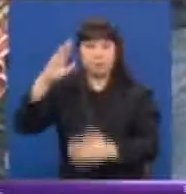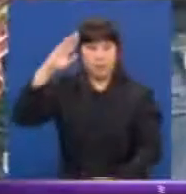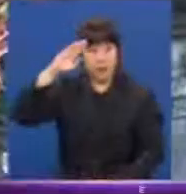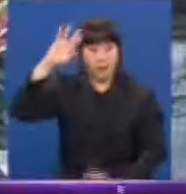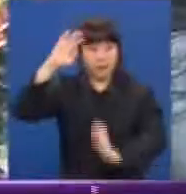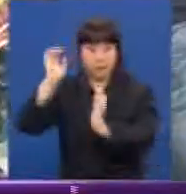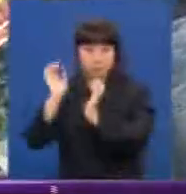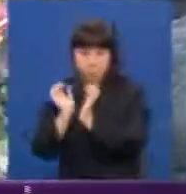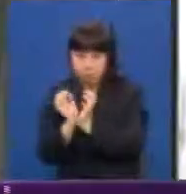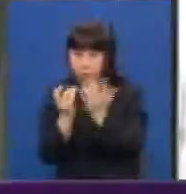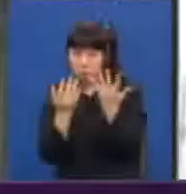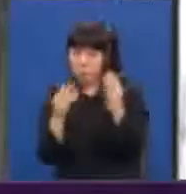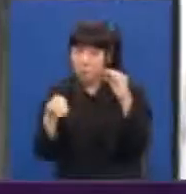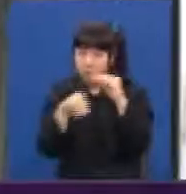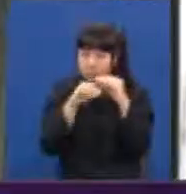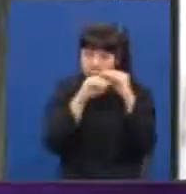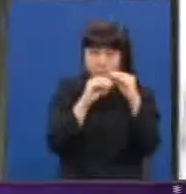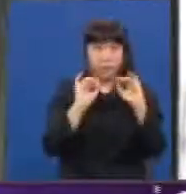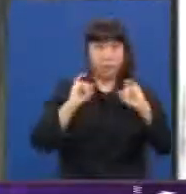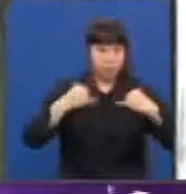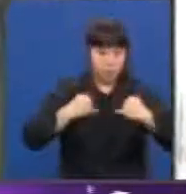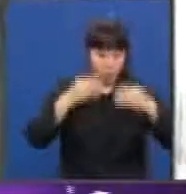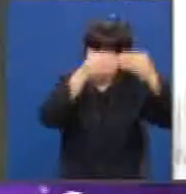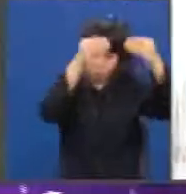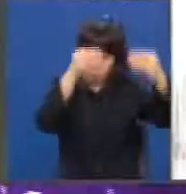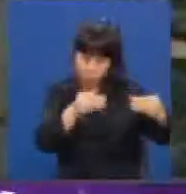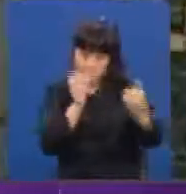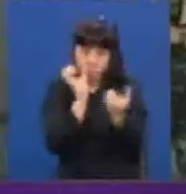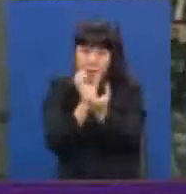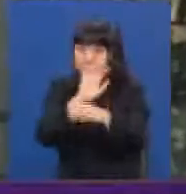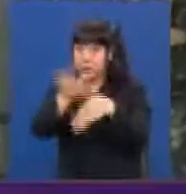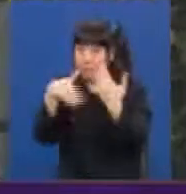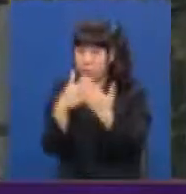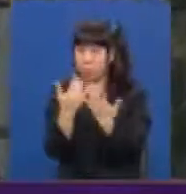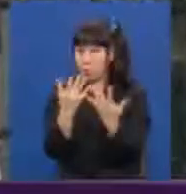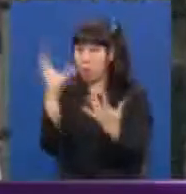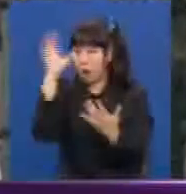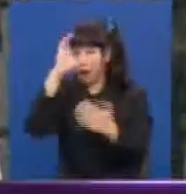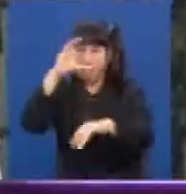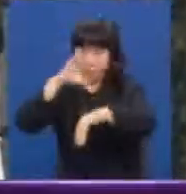ะตำรวจจะขยายผลเพิ่มเติมถึงเจาของตู้สลอตและภัยทั้งหมดเพื่อติดตามตัวดำนินคดี